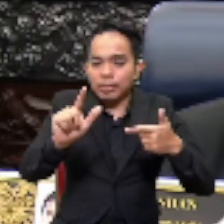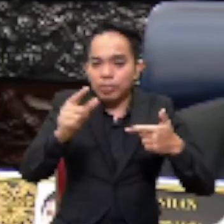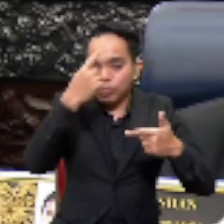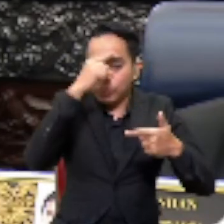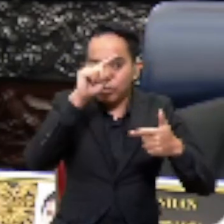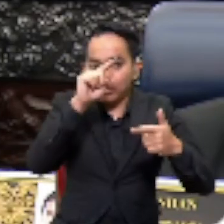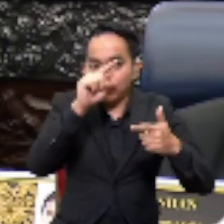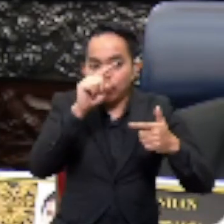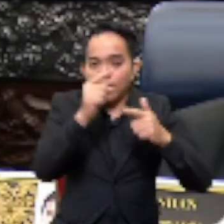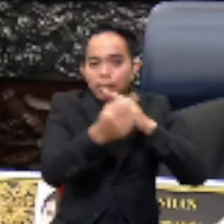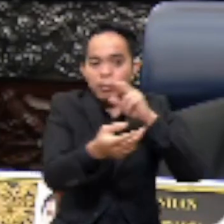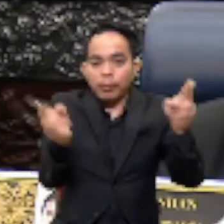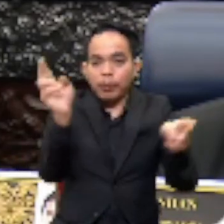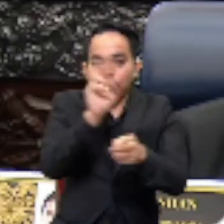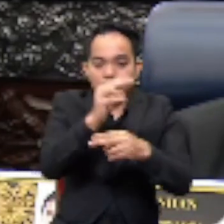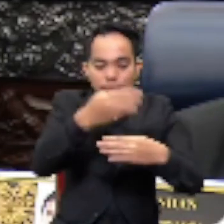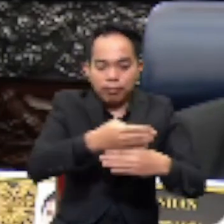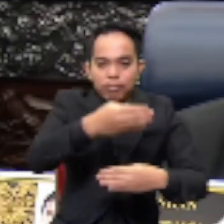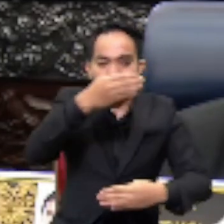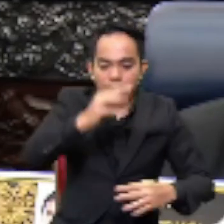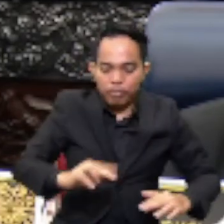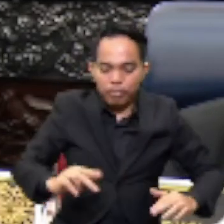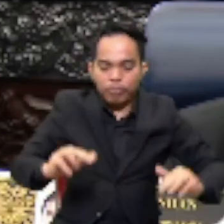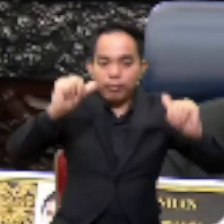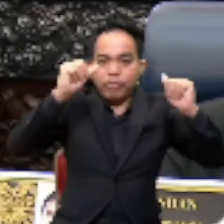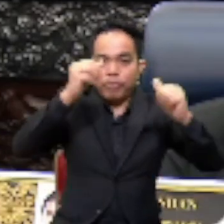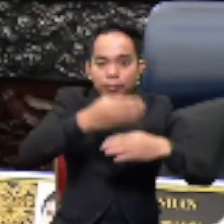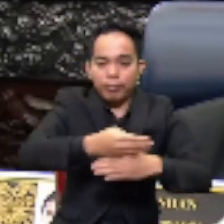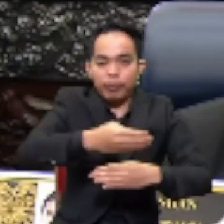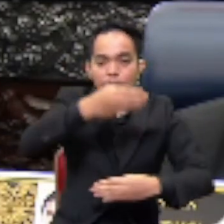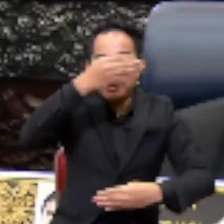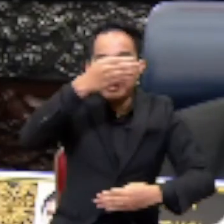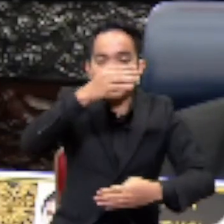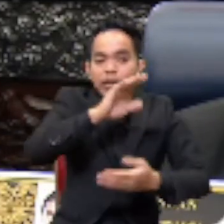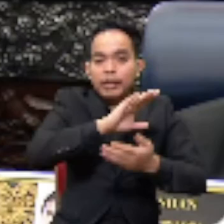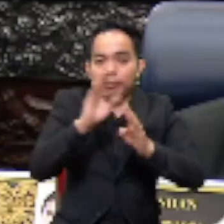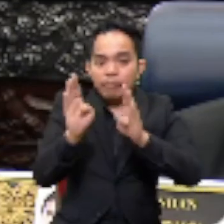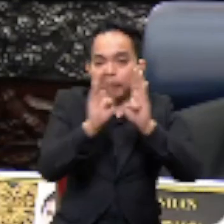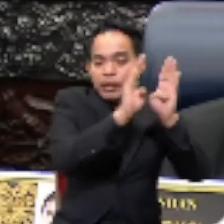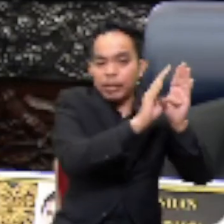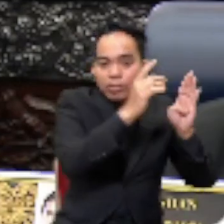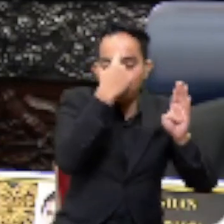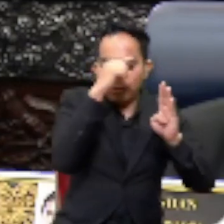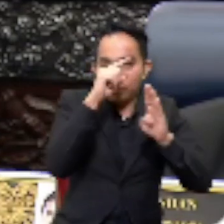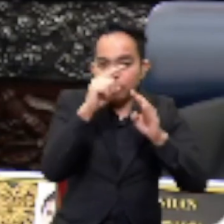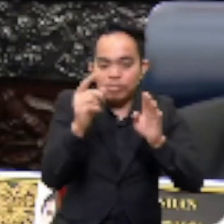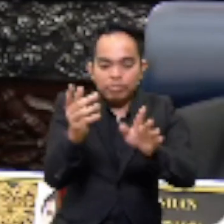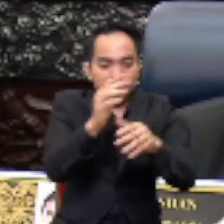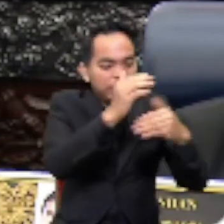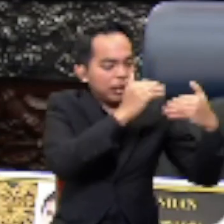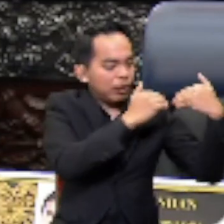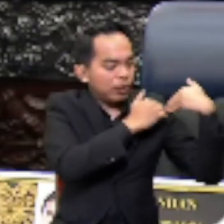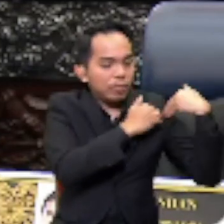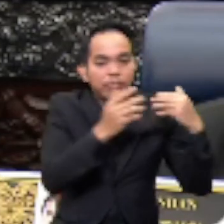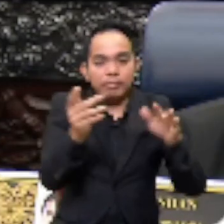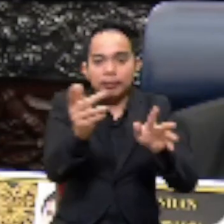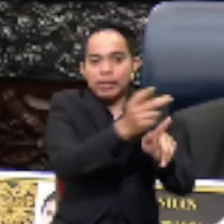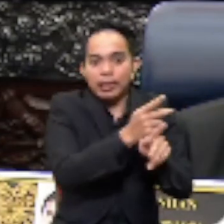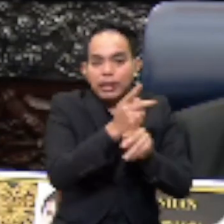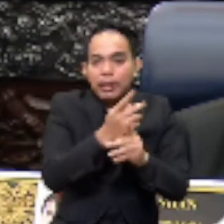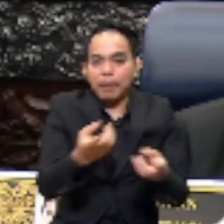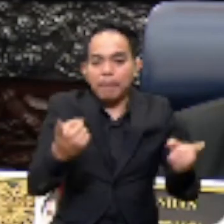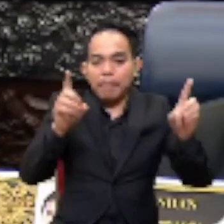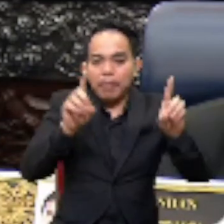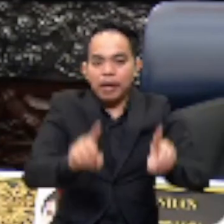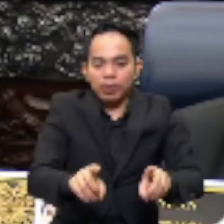pembaharuan semula Bandar dan turut bertanggungjawab dalam melindungi kepentingan pemilik sekiranya berlaku